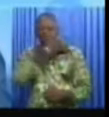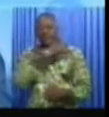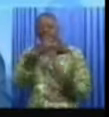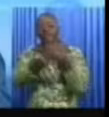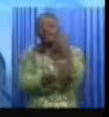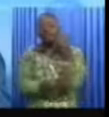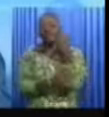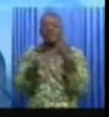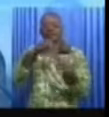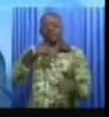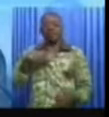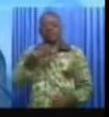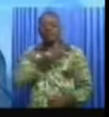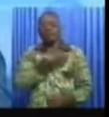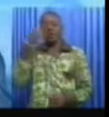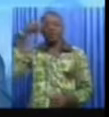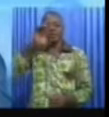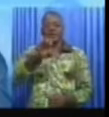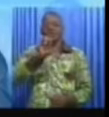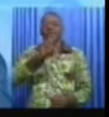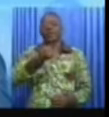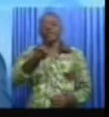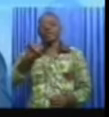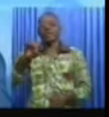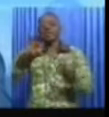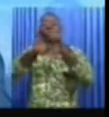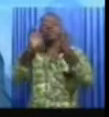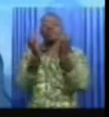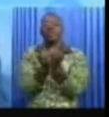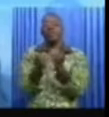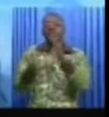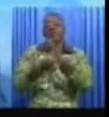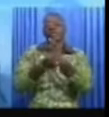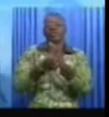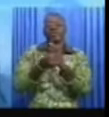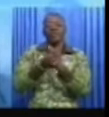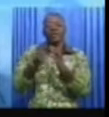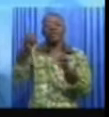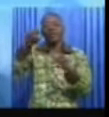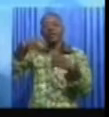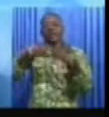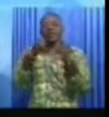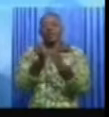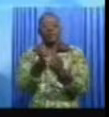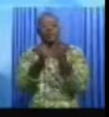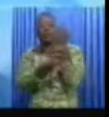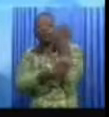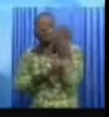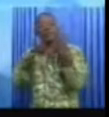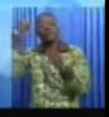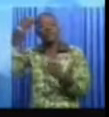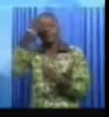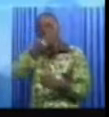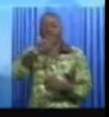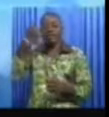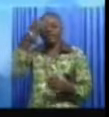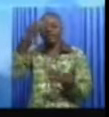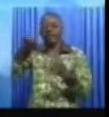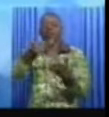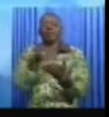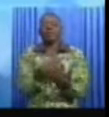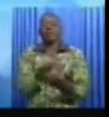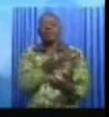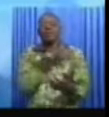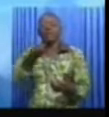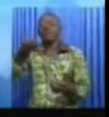membres de la CEDEAO et de la CEIAC, la Communauté économique des États de l'Afrique centrale, ainsi que de la Commission du Golfe de Guinée.